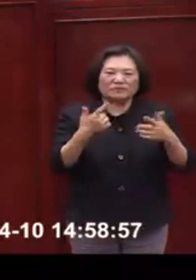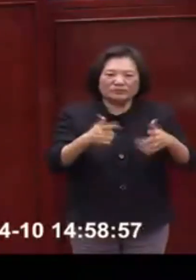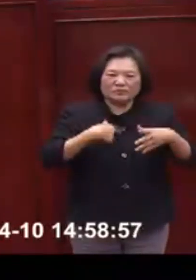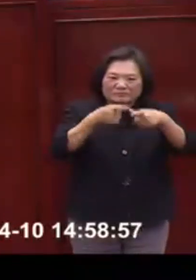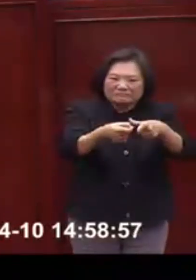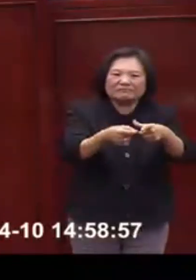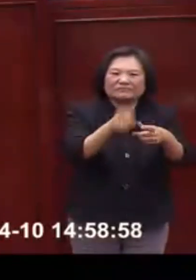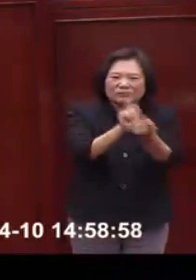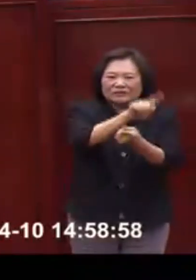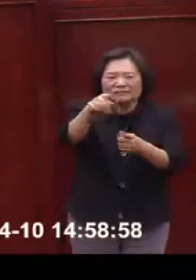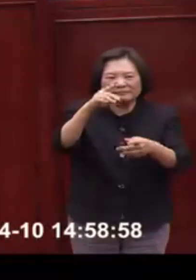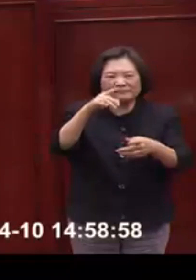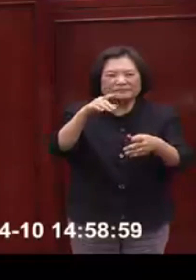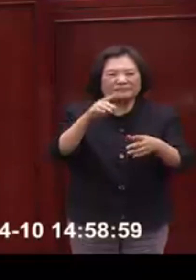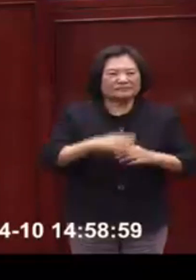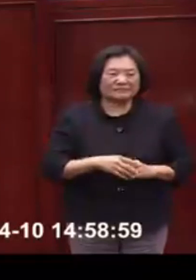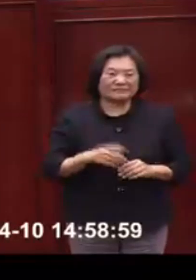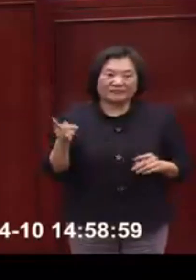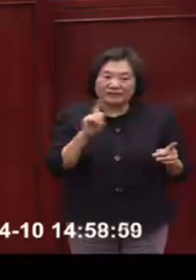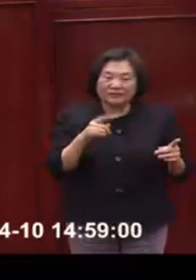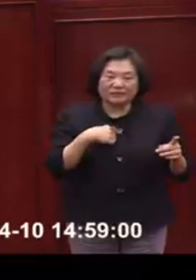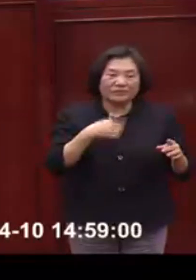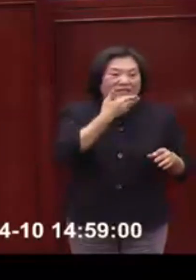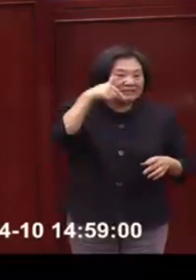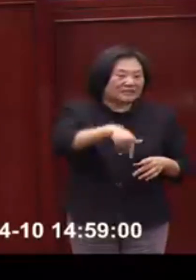开去跟议会对干，我绝对不敢的。